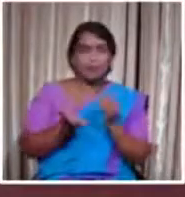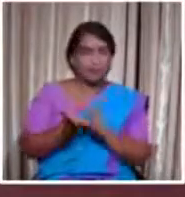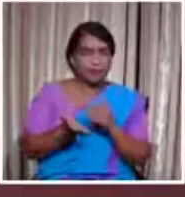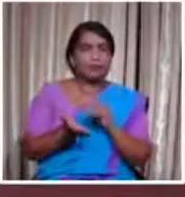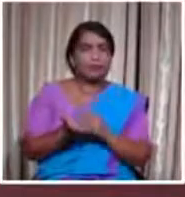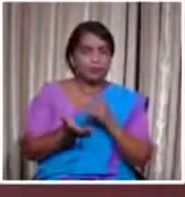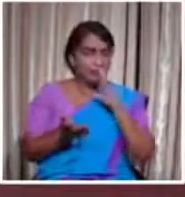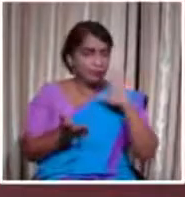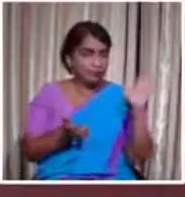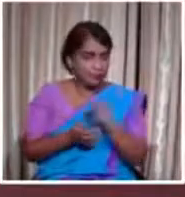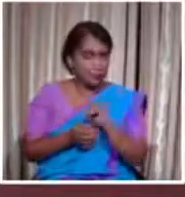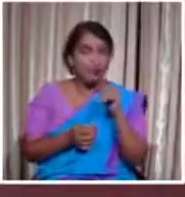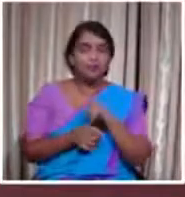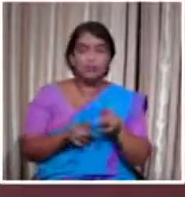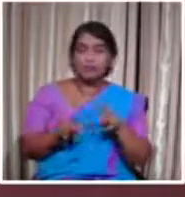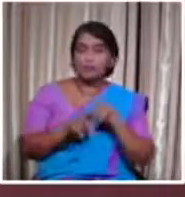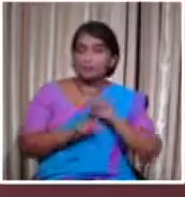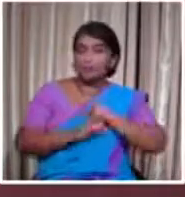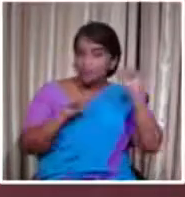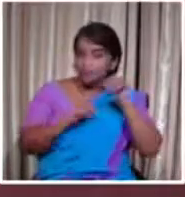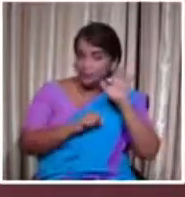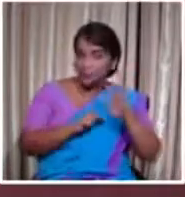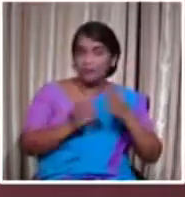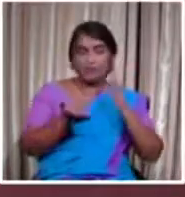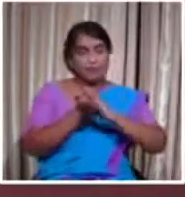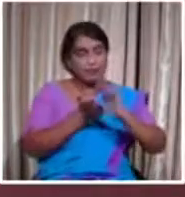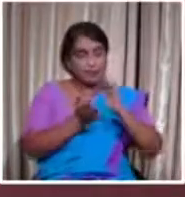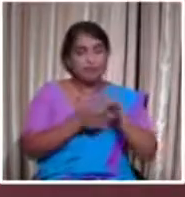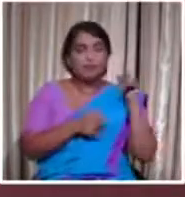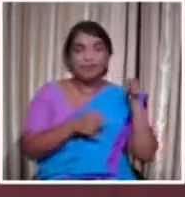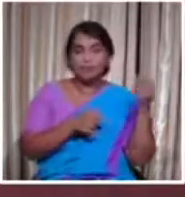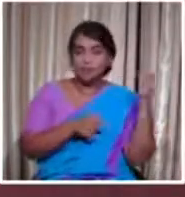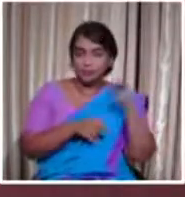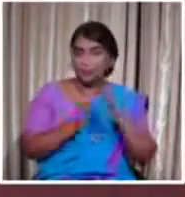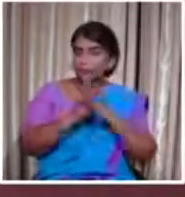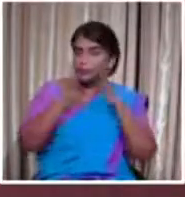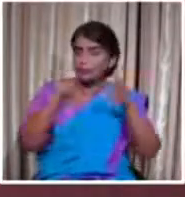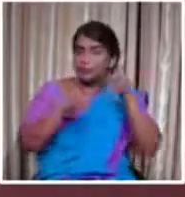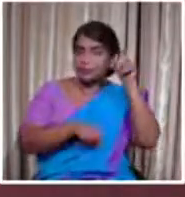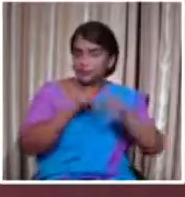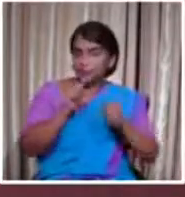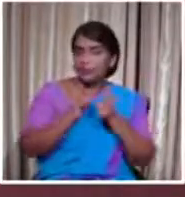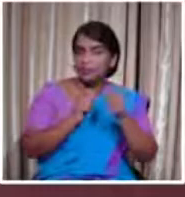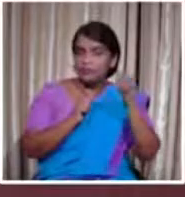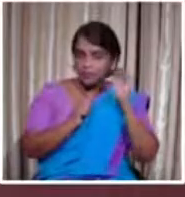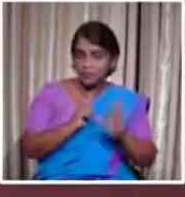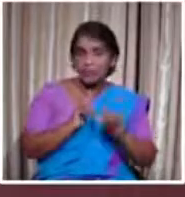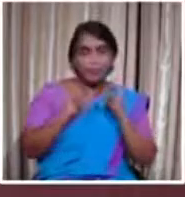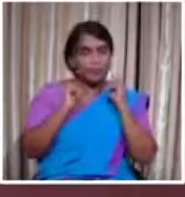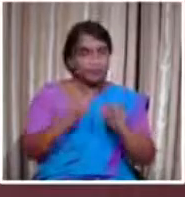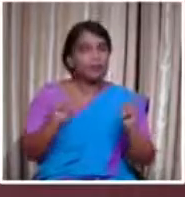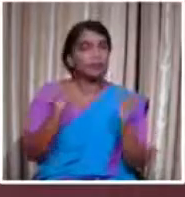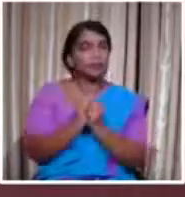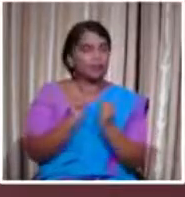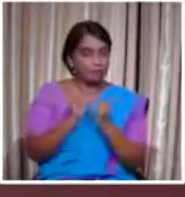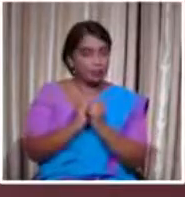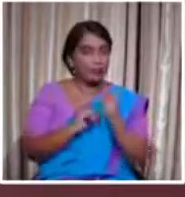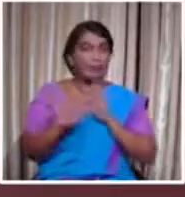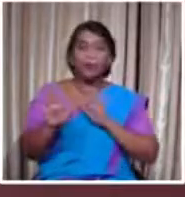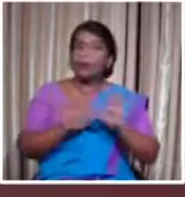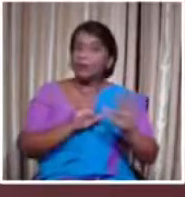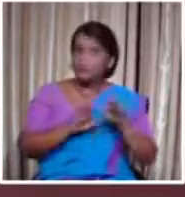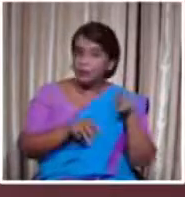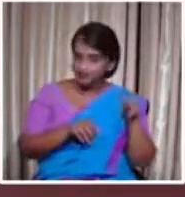ස්ථානයට කැඳවූ සහ අරගල කරුවන්ගේ සහායට එම ස්ථානයට පැමිණි බොහෝ පිරිස සිදු කළ නීති විරෝධී ක්‍රියාකාරකම් පාලනය